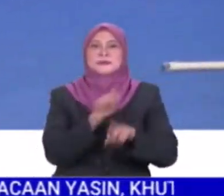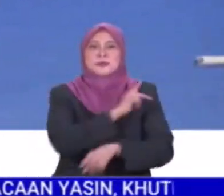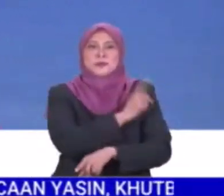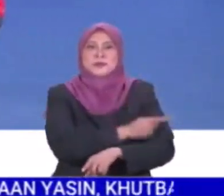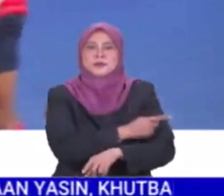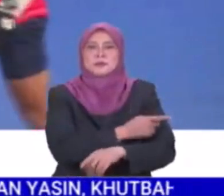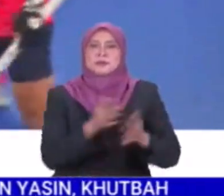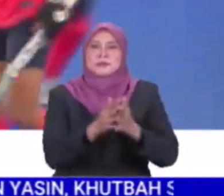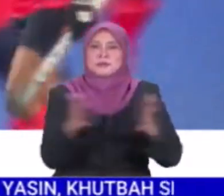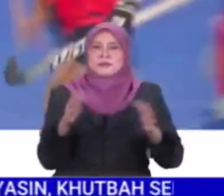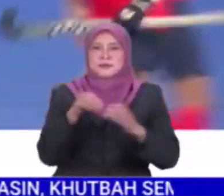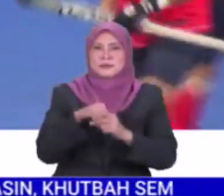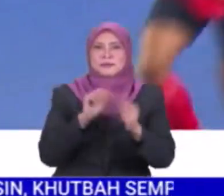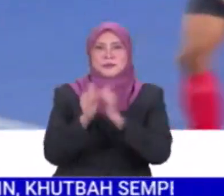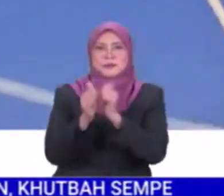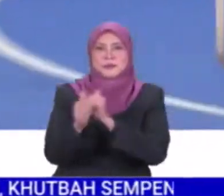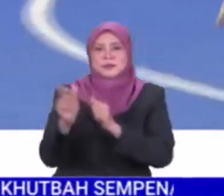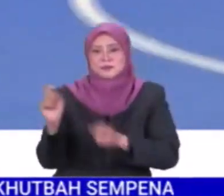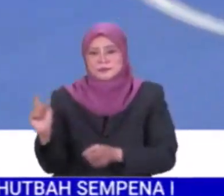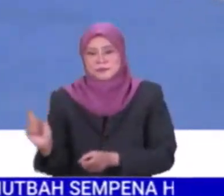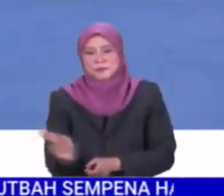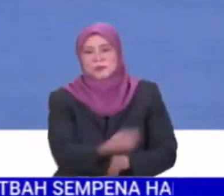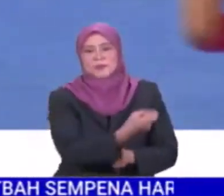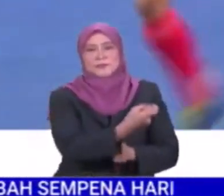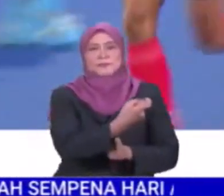kuasa besar dalam sukan hoki.